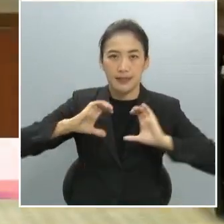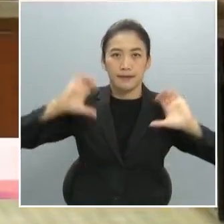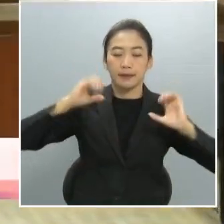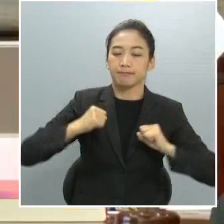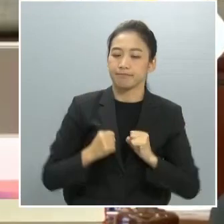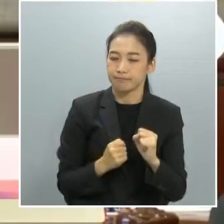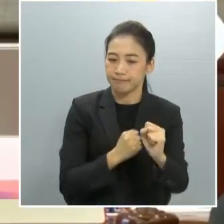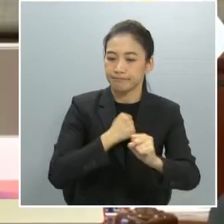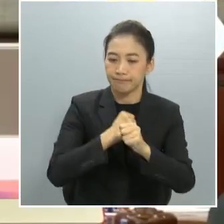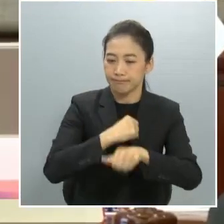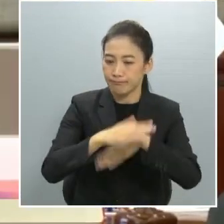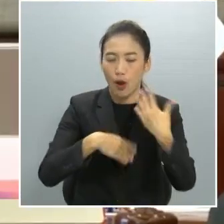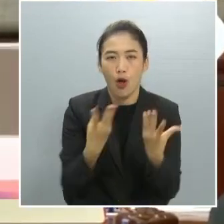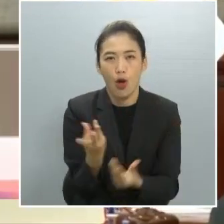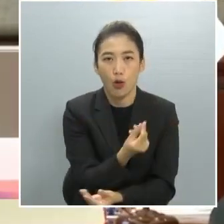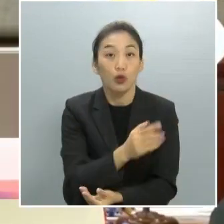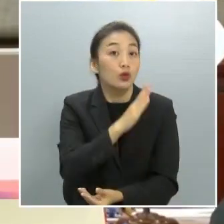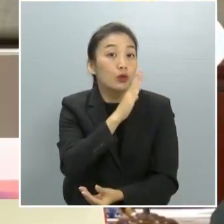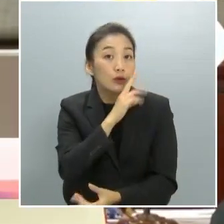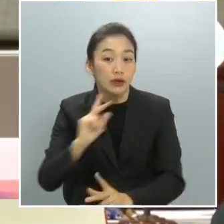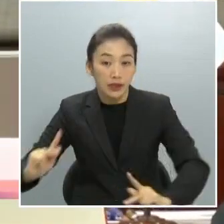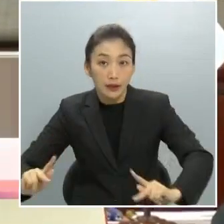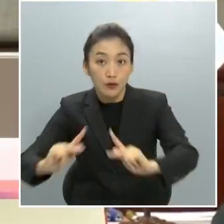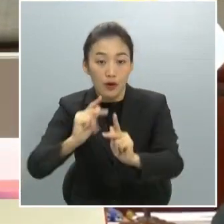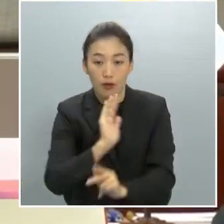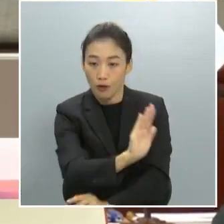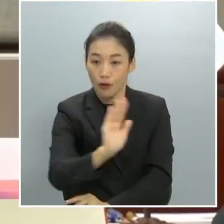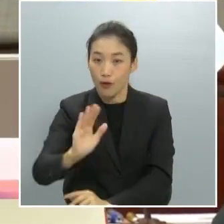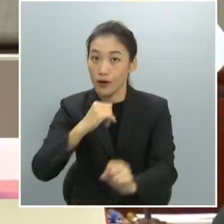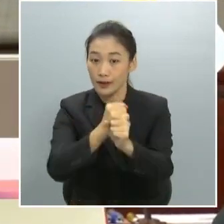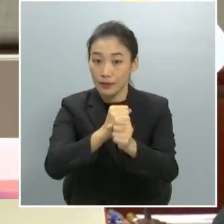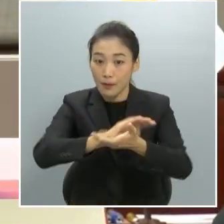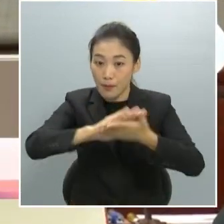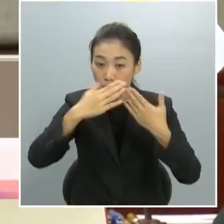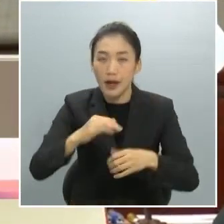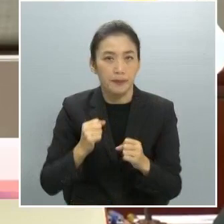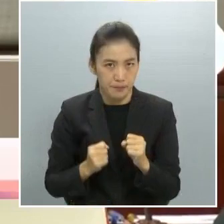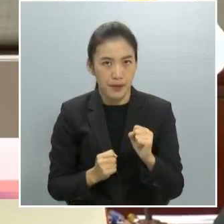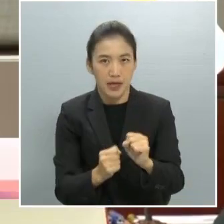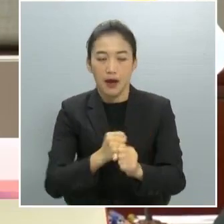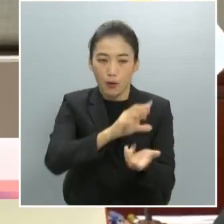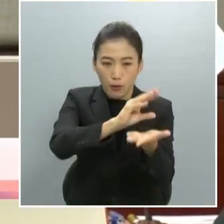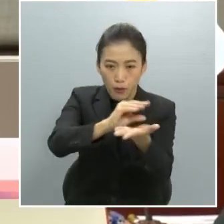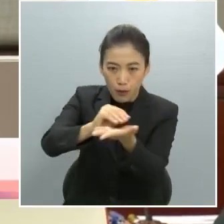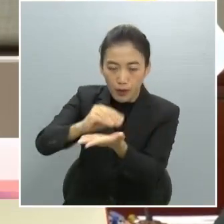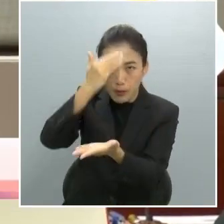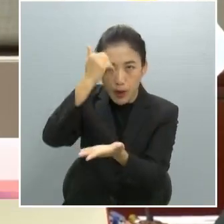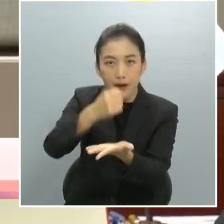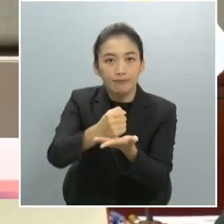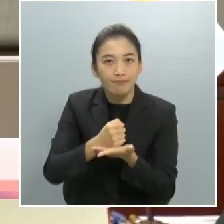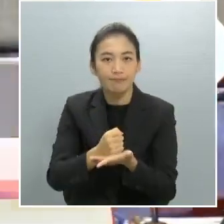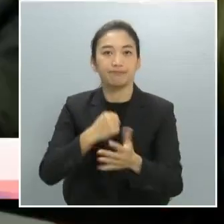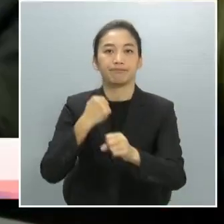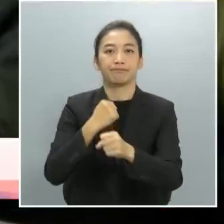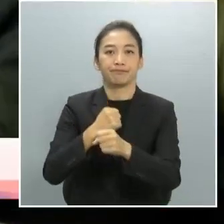าลถ้าเข้ากระทรวงไปแล้วก็รวบรวมเก็บข้อมูลเพื่อนำมาประกอบการทำงานต่อไปนอกจากนี้นายกเศรษฐ